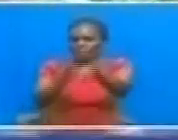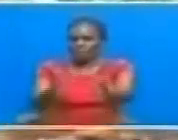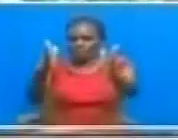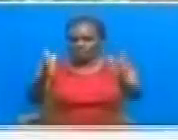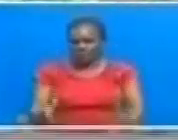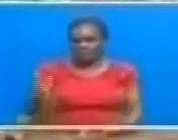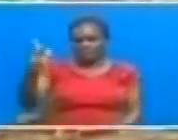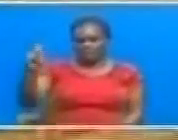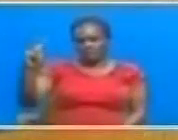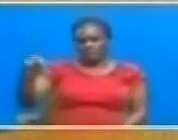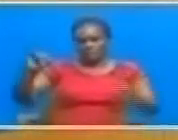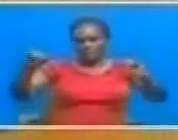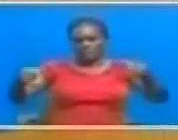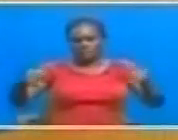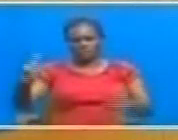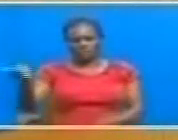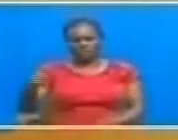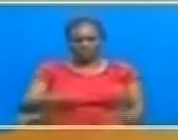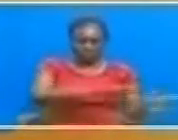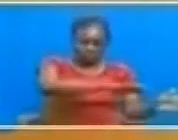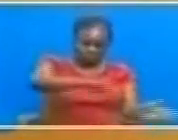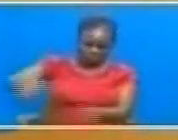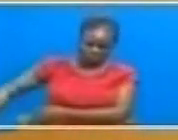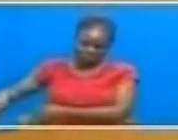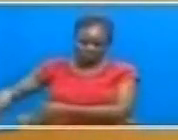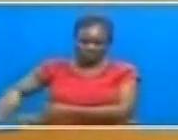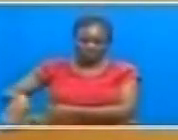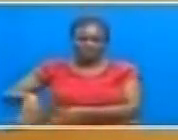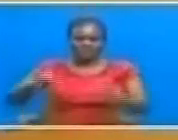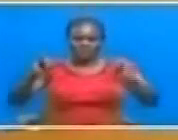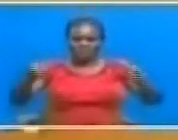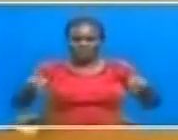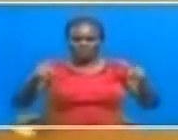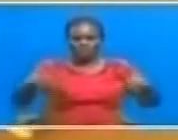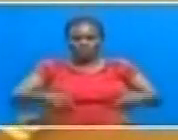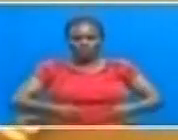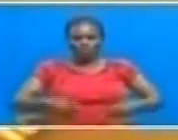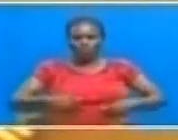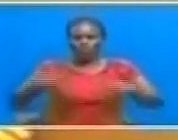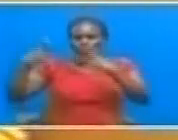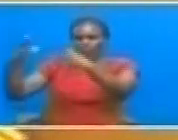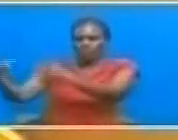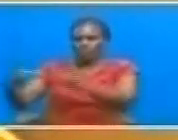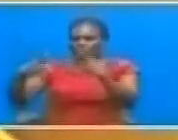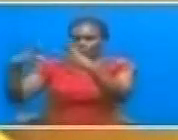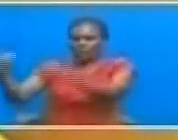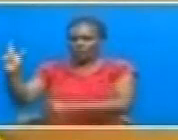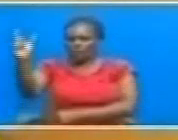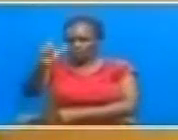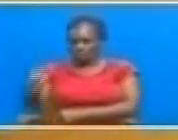News, Nairobi. Tukiachana na hayo, habari za kutoweka kwa vijana wa kiume katika eneo la